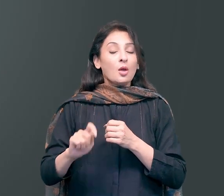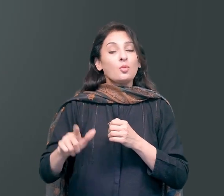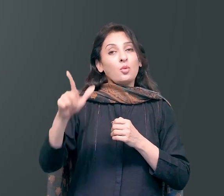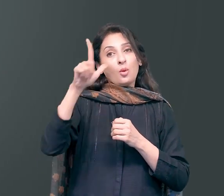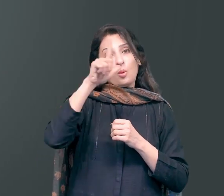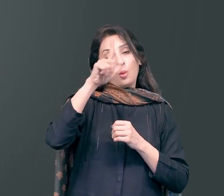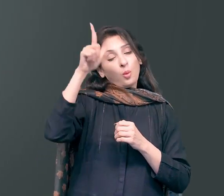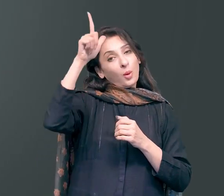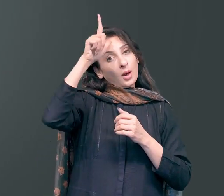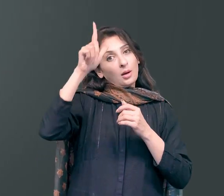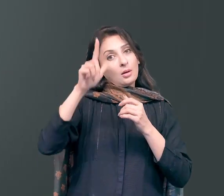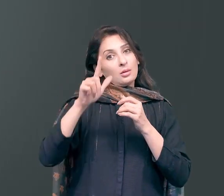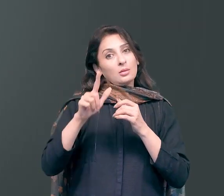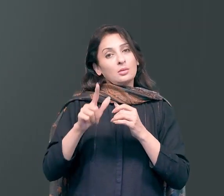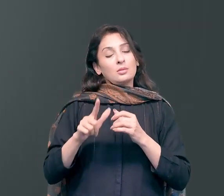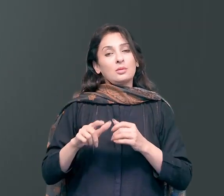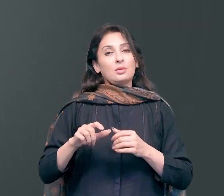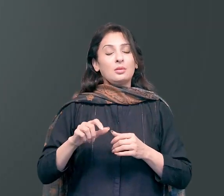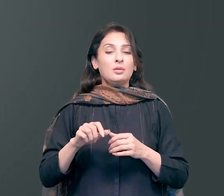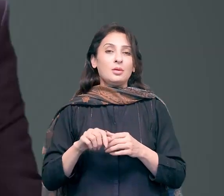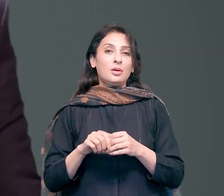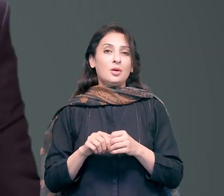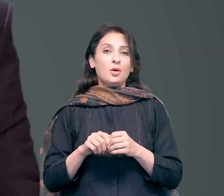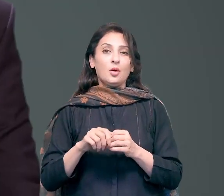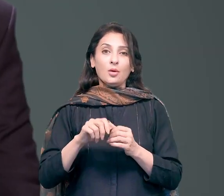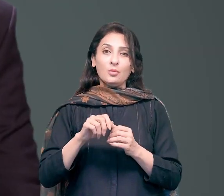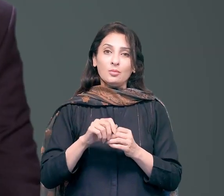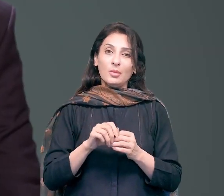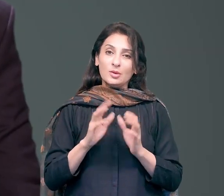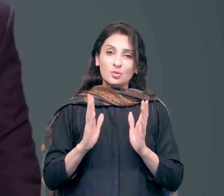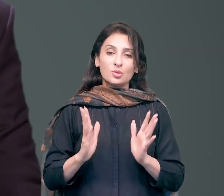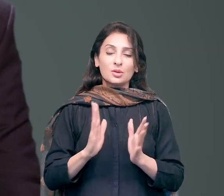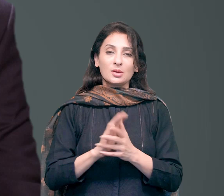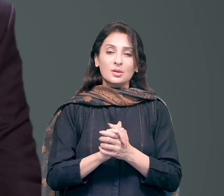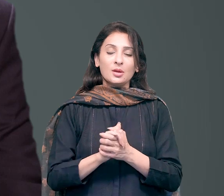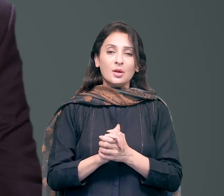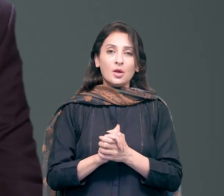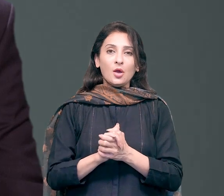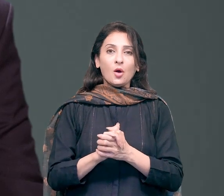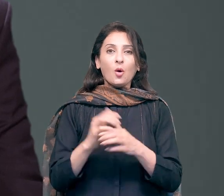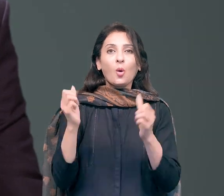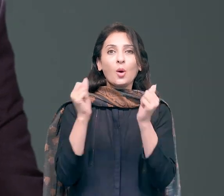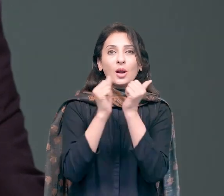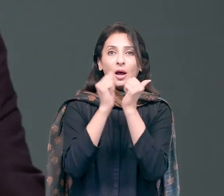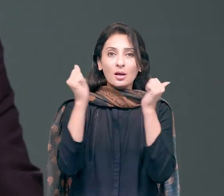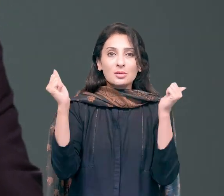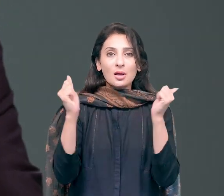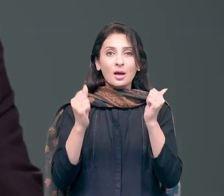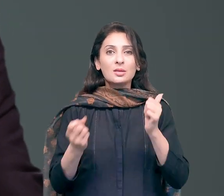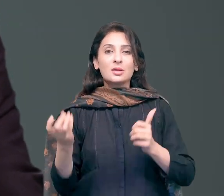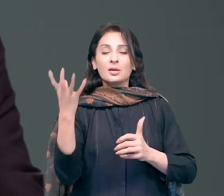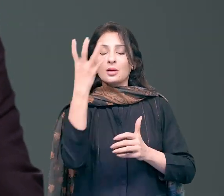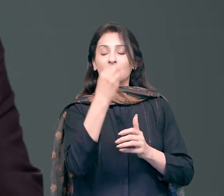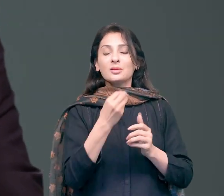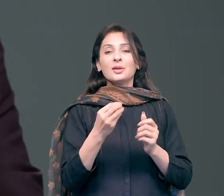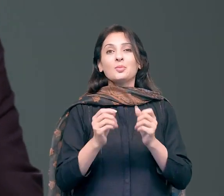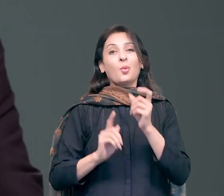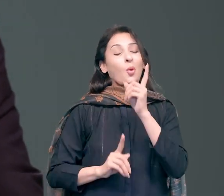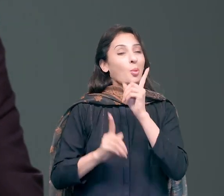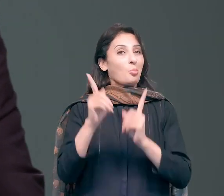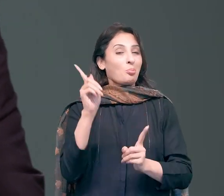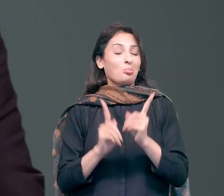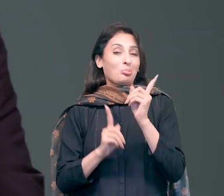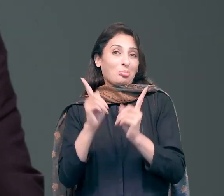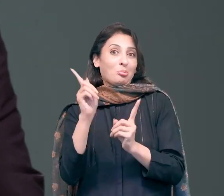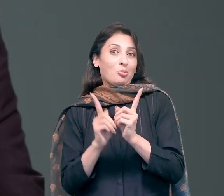وہ آزادی کا دن بڑے جوش و خروش سے مناتے ہیں. چاہے آپ امریکن وار آف انڈیپینڈنس کو